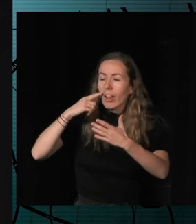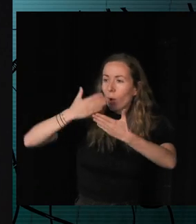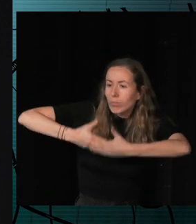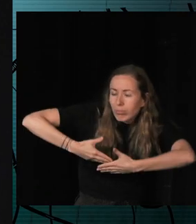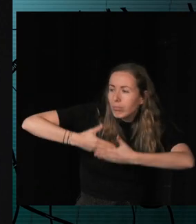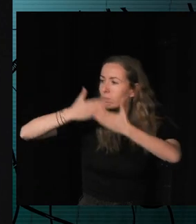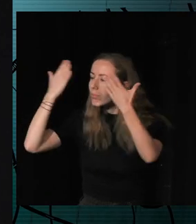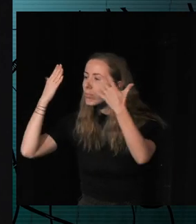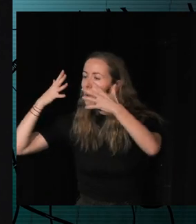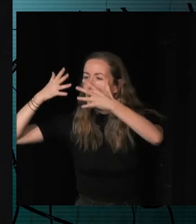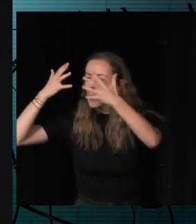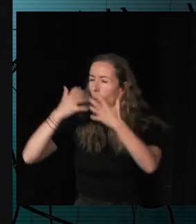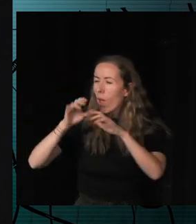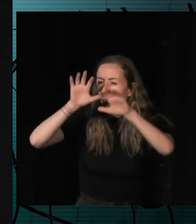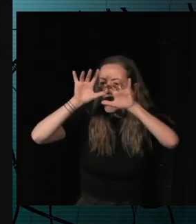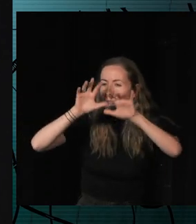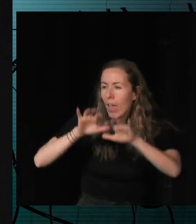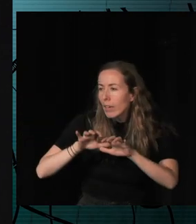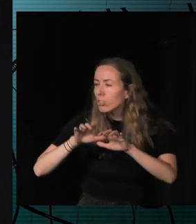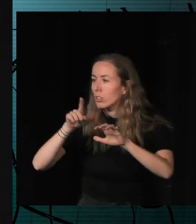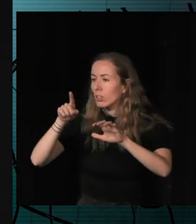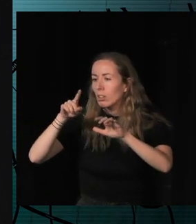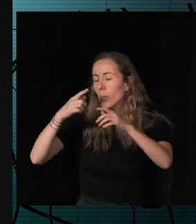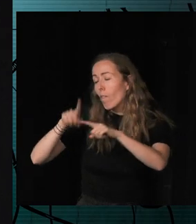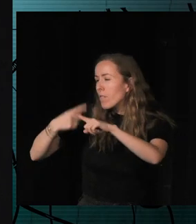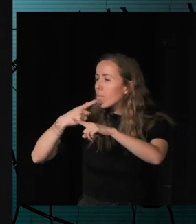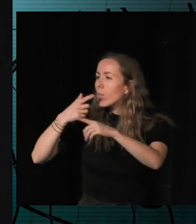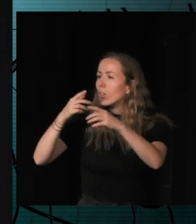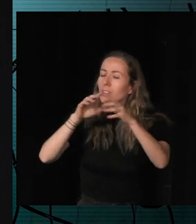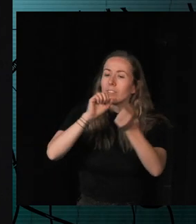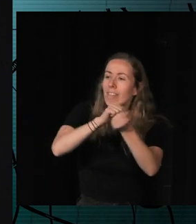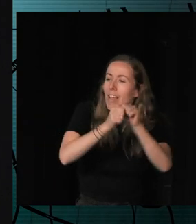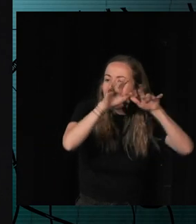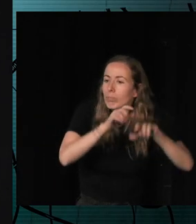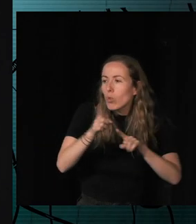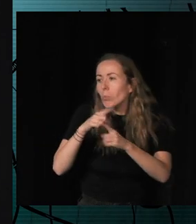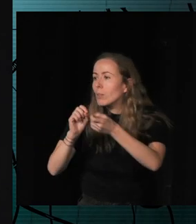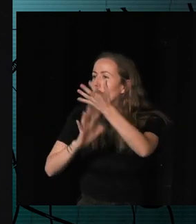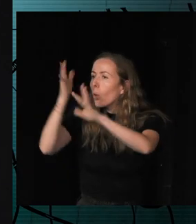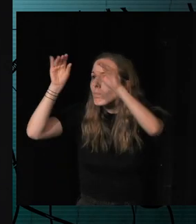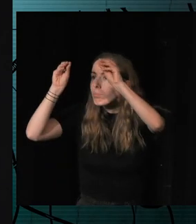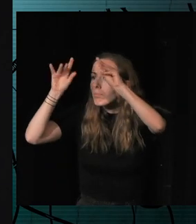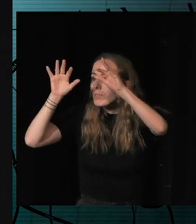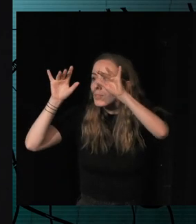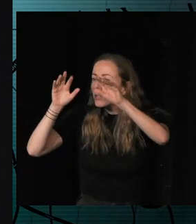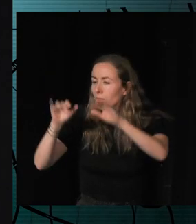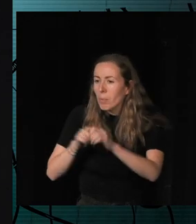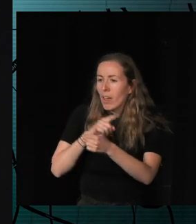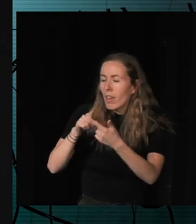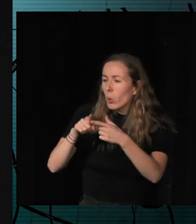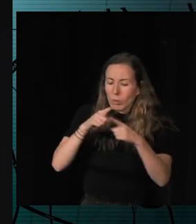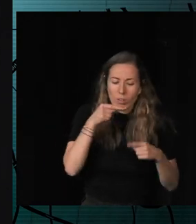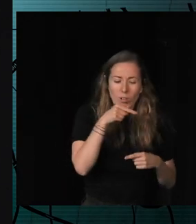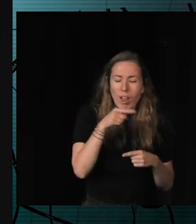dans une sorte de brouillard avec de la de la neige dans le film on ont fait de la S mais c'est la même idée et le monde de ténèbres donc avec la rouille le sang ce genre de